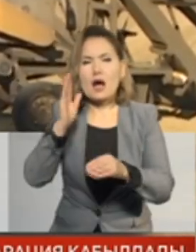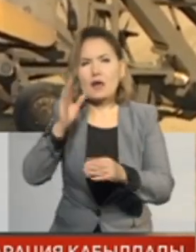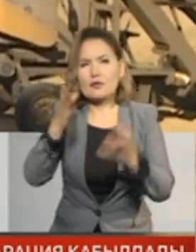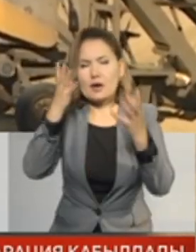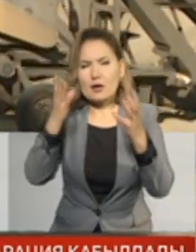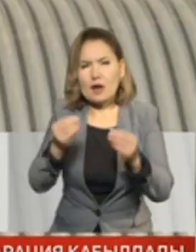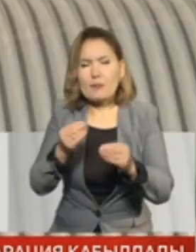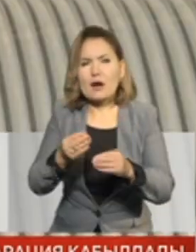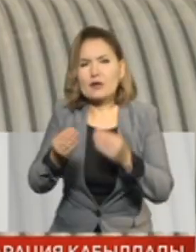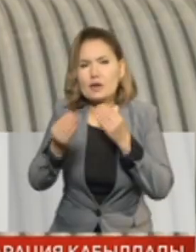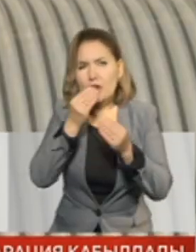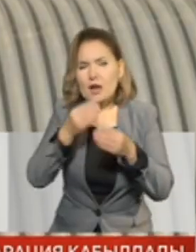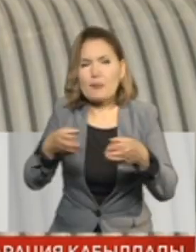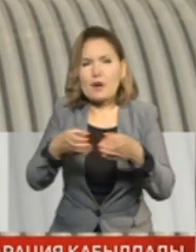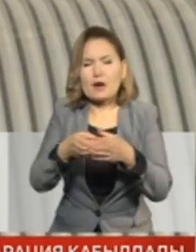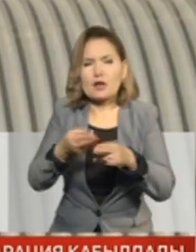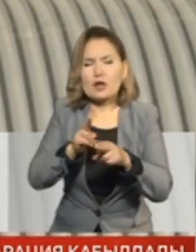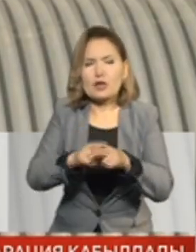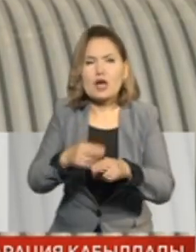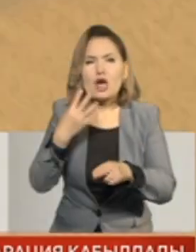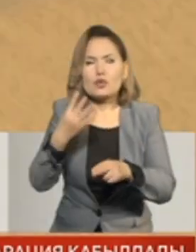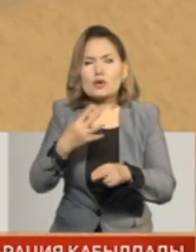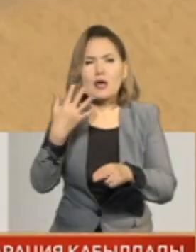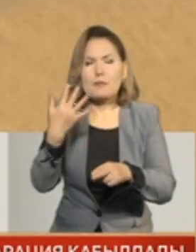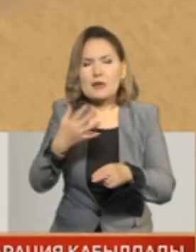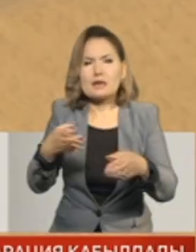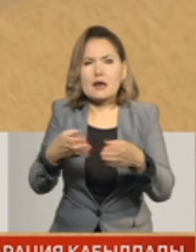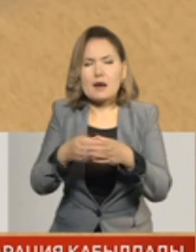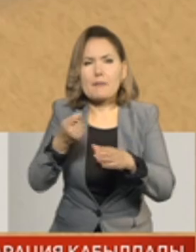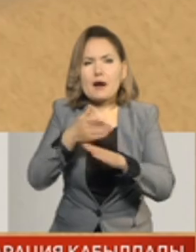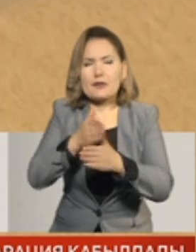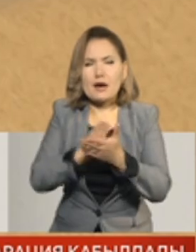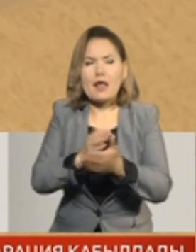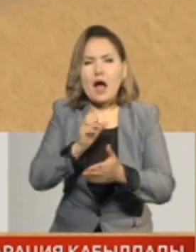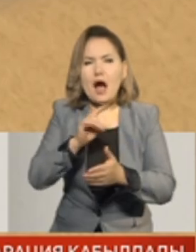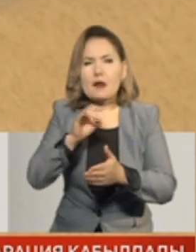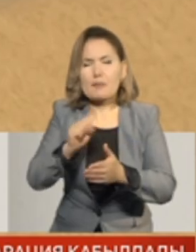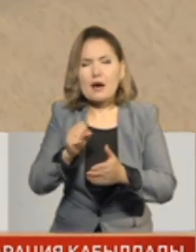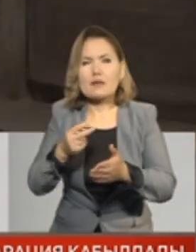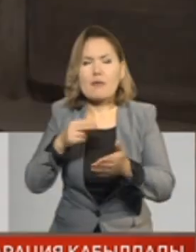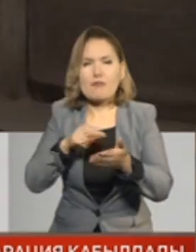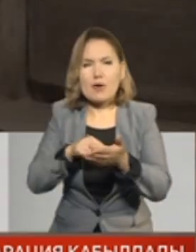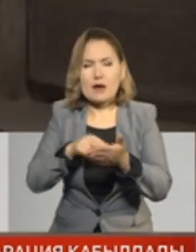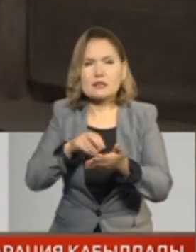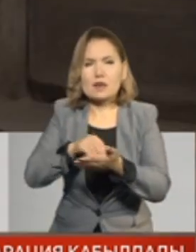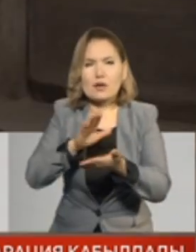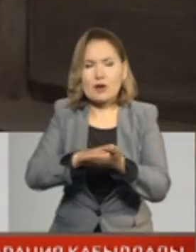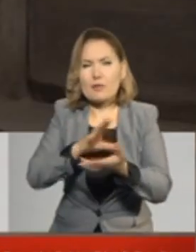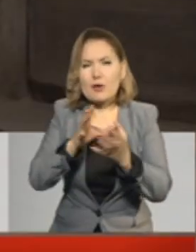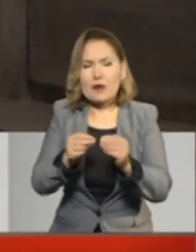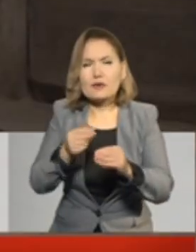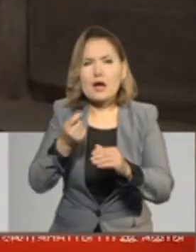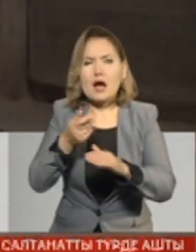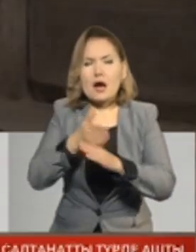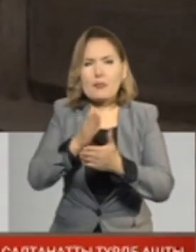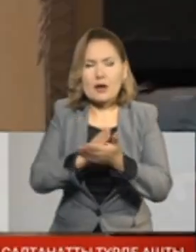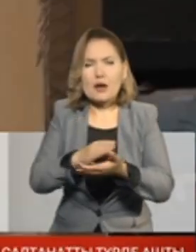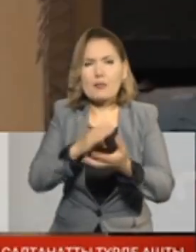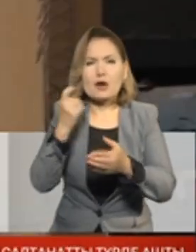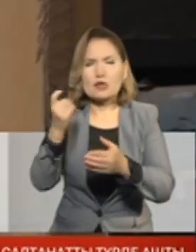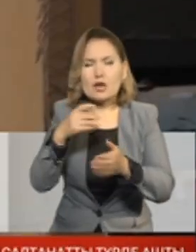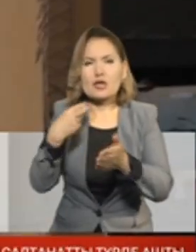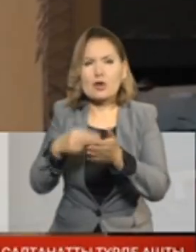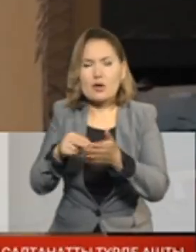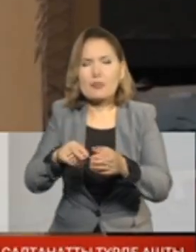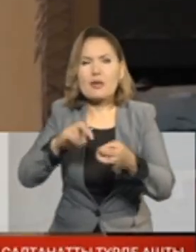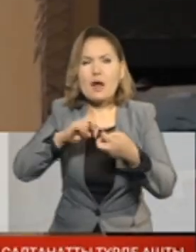күндері Азық-түлік корпорациясы 4-ші, 5-ші сұрыпты бидай мен арпаның бағасын белгілемек. Қазір астықты шаруалардан тікелей сатып